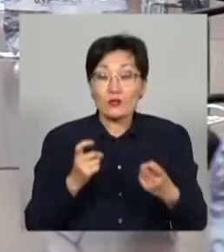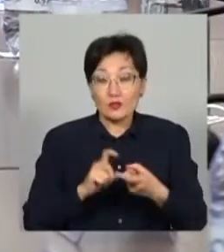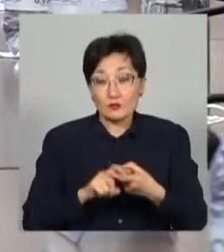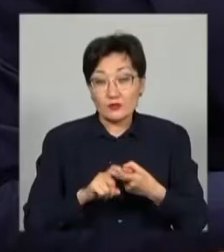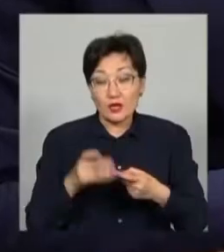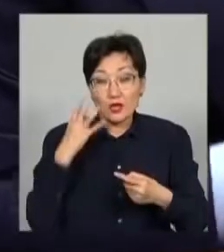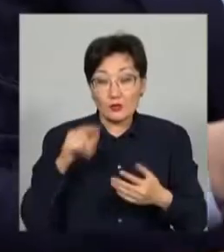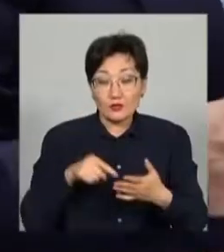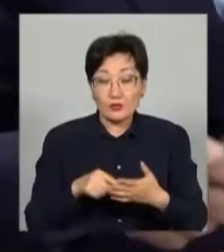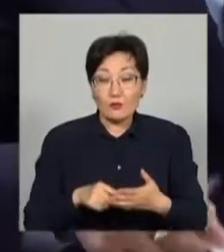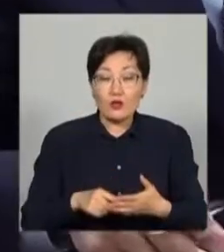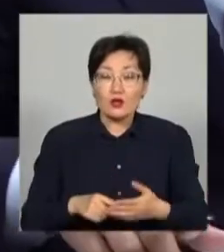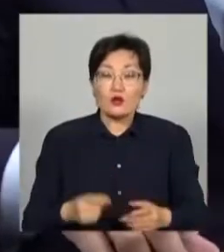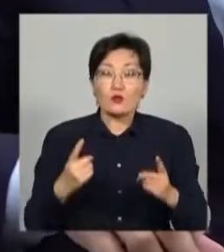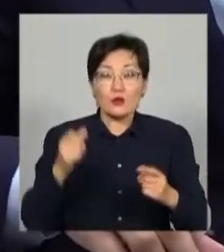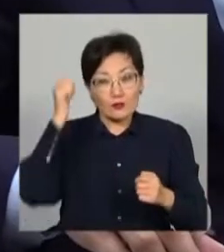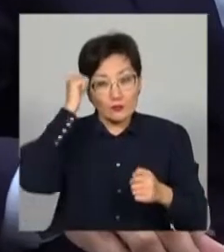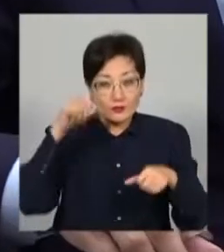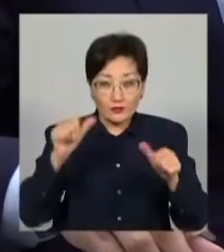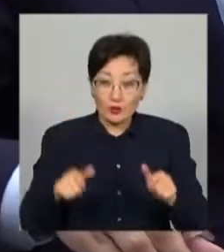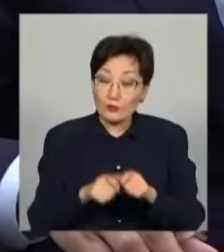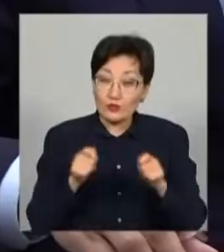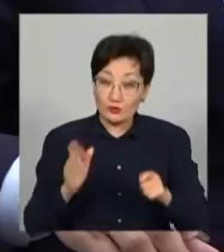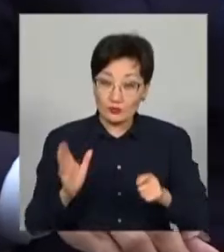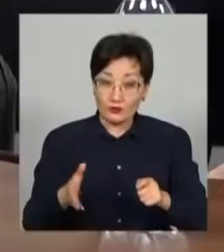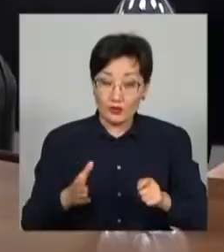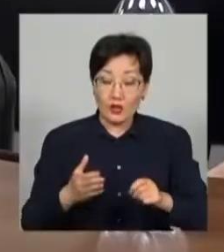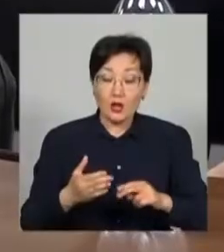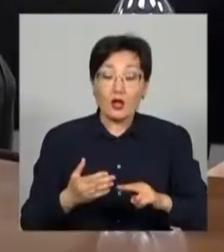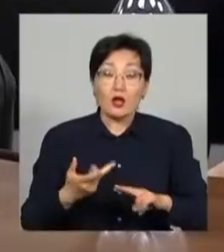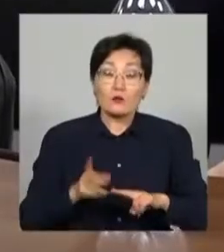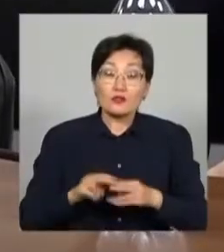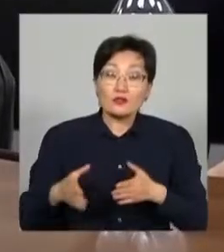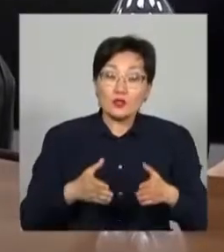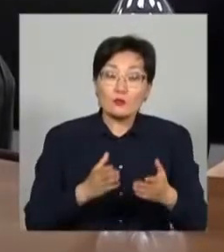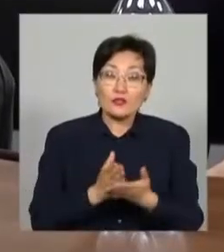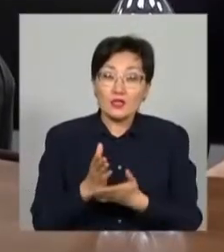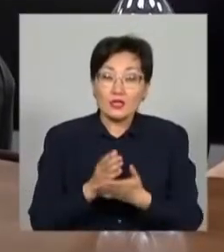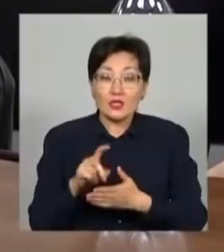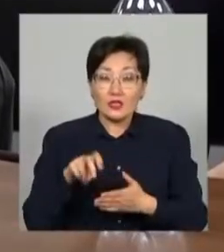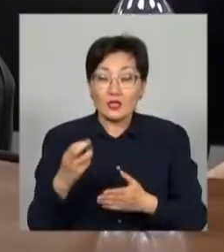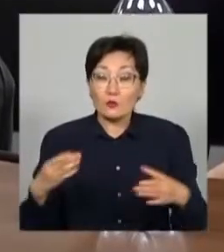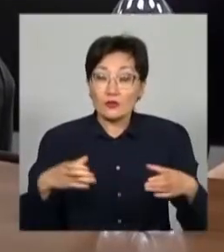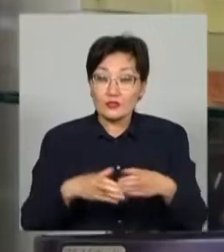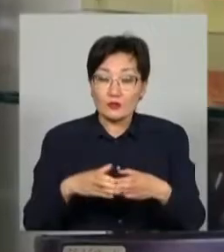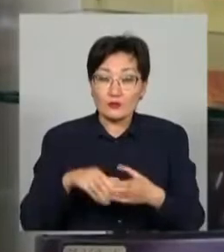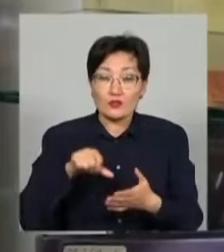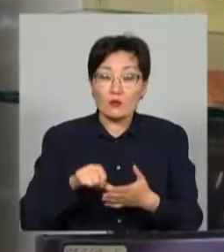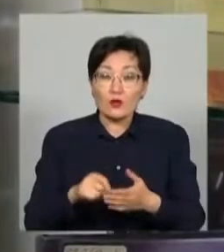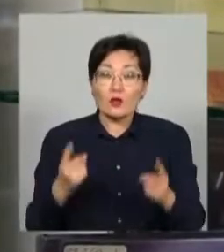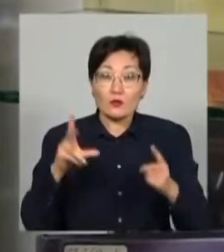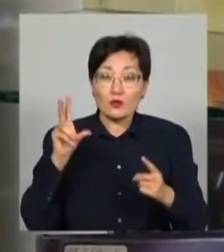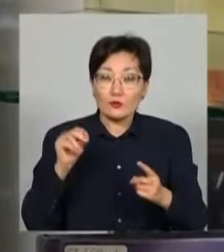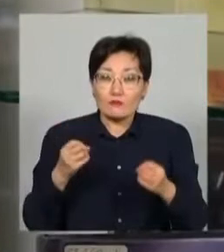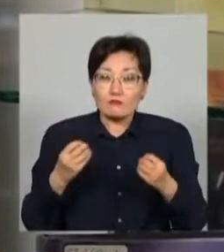ұстазына Алматыда еңселі ескерткіш ашылмақ. Ал жиынға қатысушылар ұлт өркениеті жолында тер төккен алаш азаматтарының мерейлі датасы